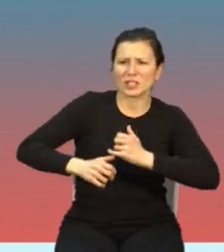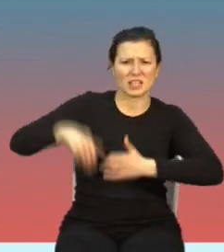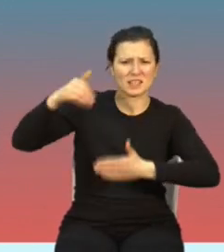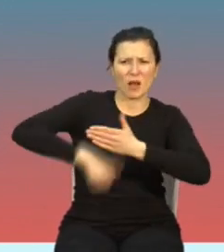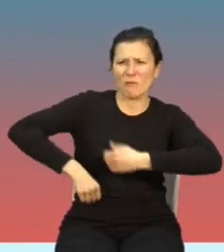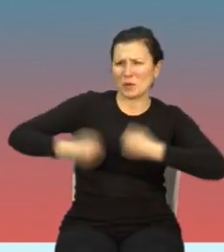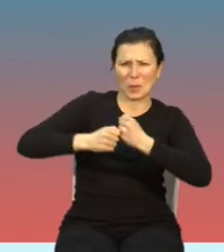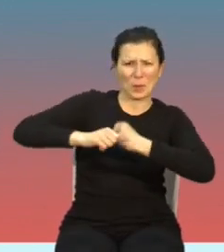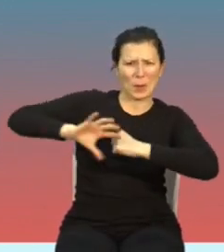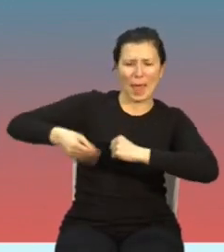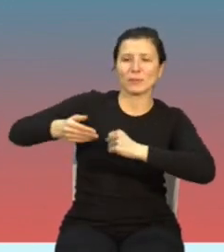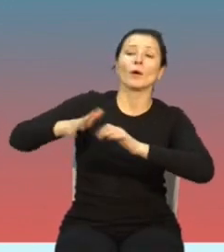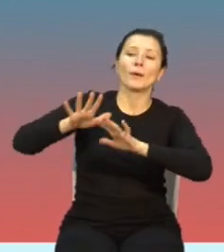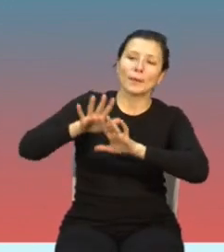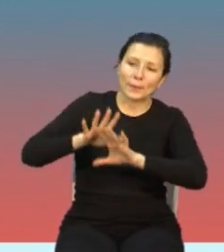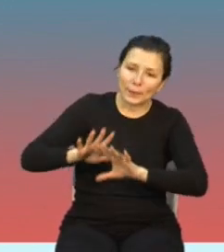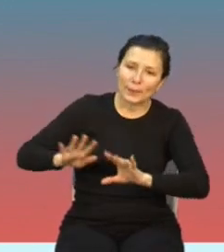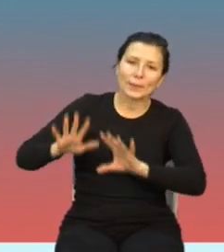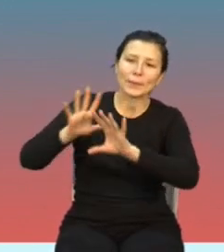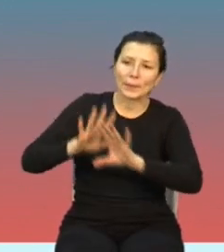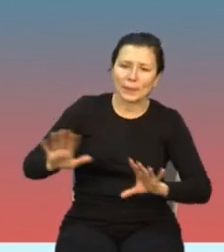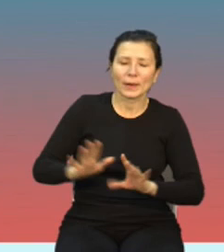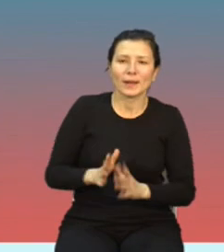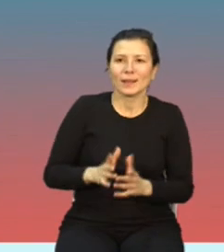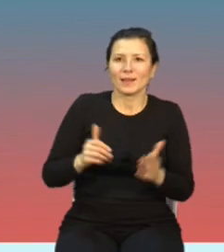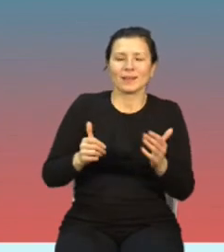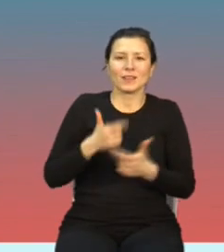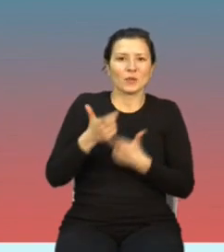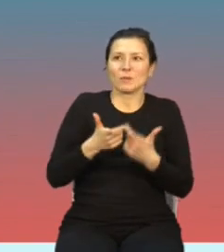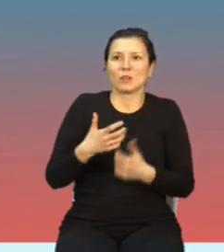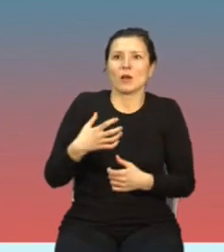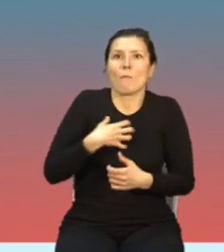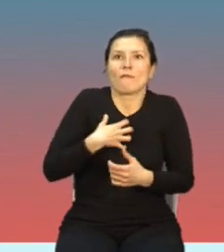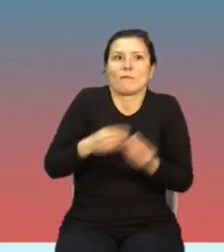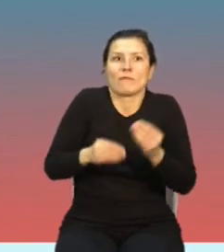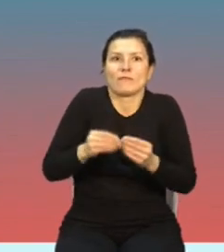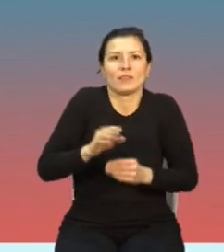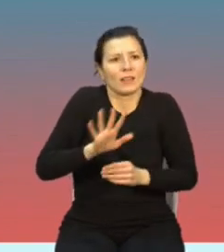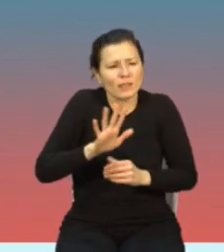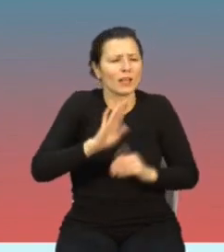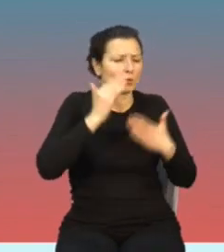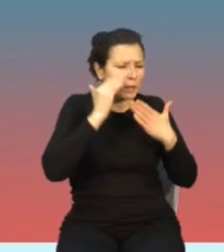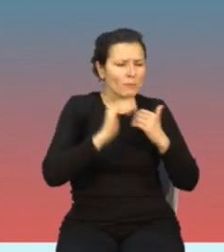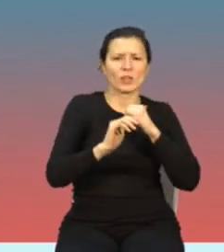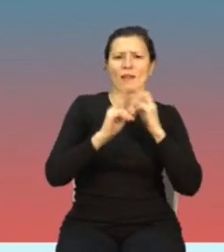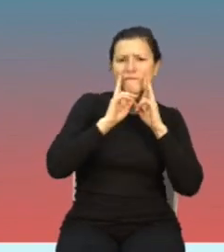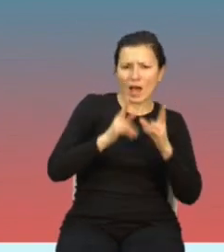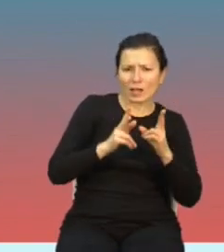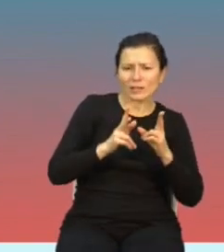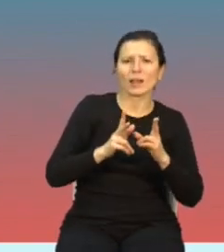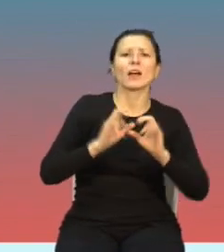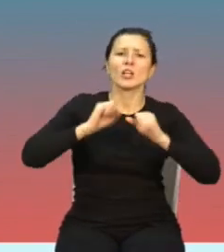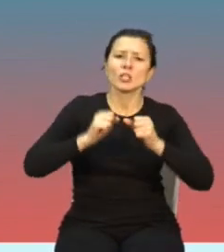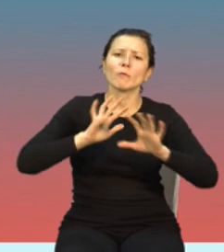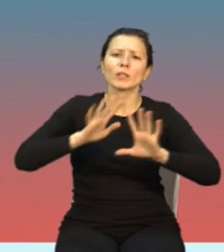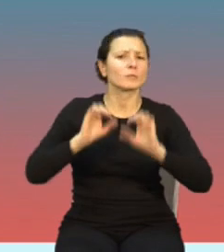Udostępniamy informacje, ale nie napędzamy obaw. Raczej skupiamy się na faktach, działamy w sposób otwarty, działamy w sposób przejrzysty,